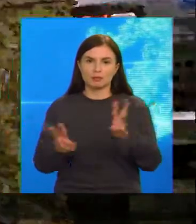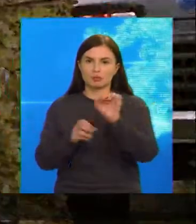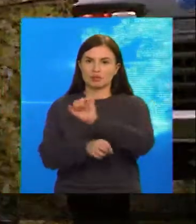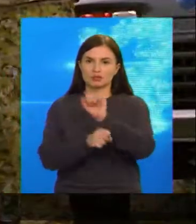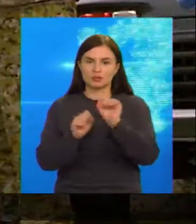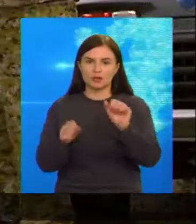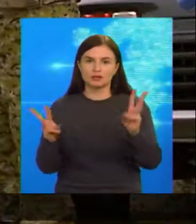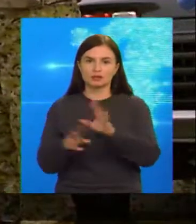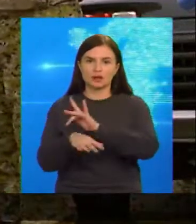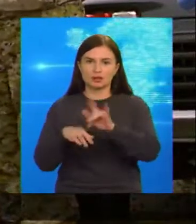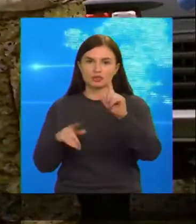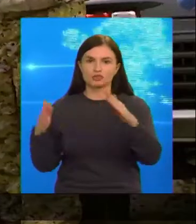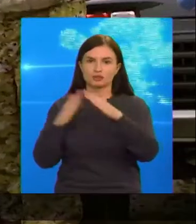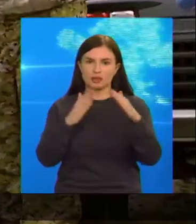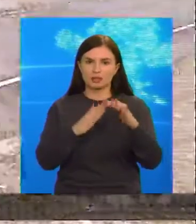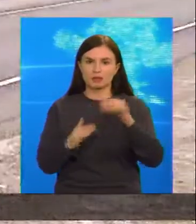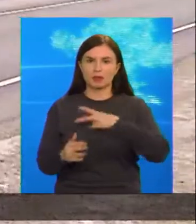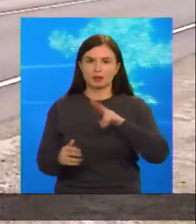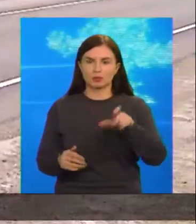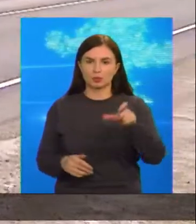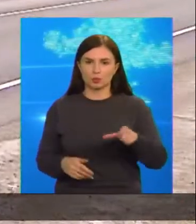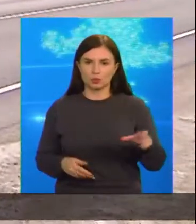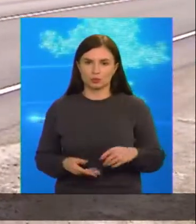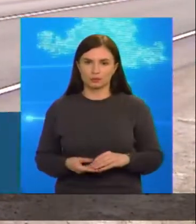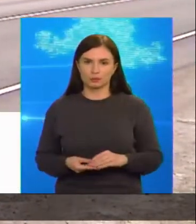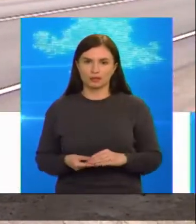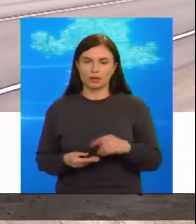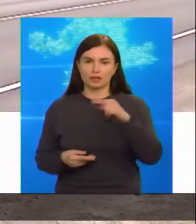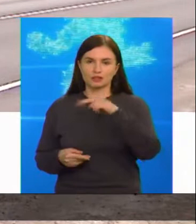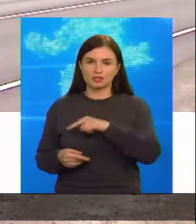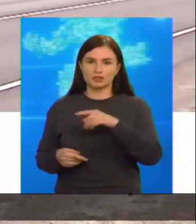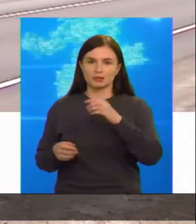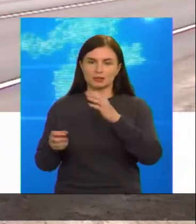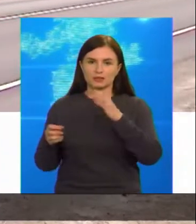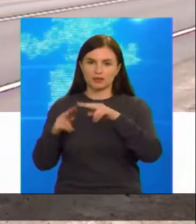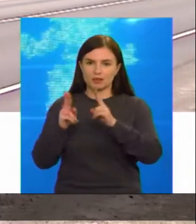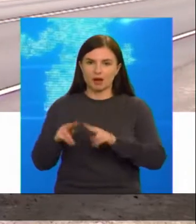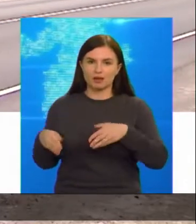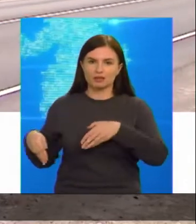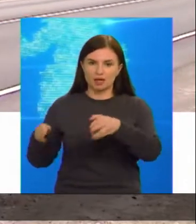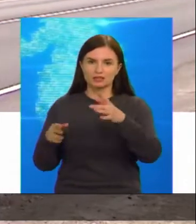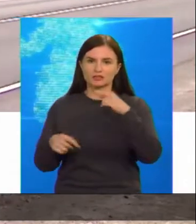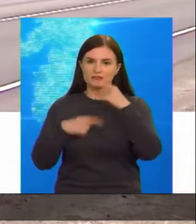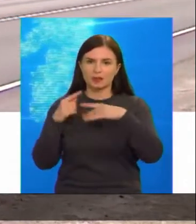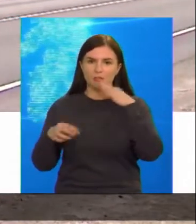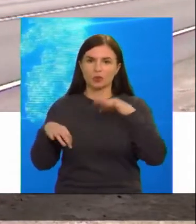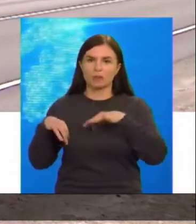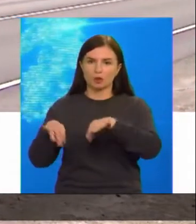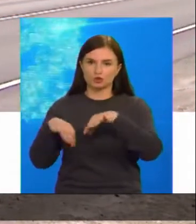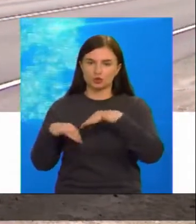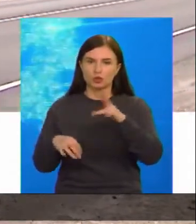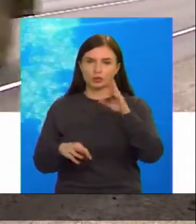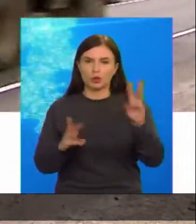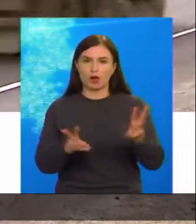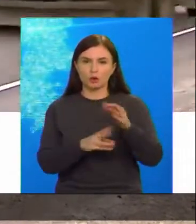могли сгореть здания и даже погибнуть люди. Здесь проходит федеральная трасса и всегда оживленное движение. Но несмотря на это, огонь с